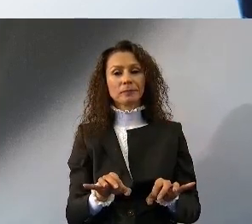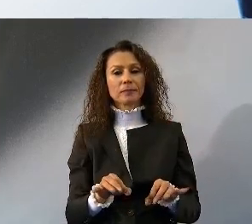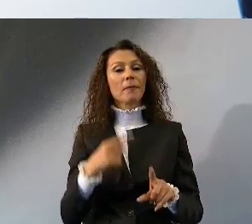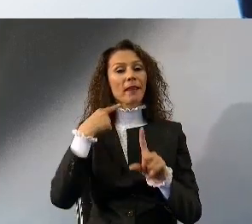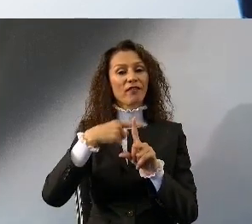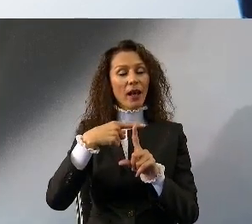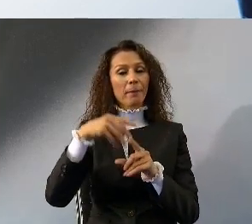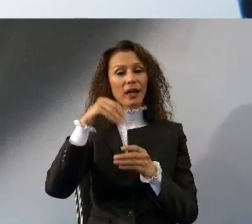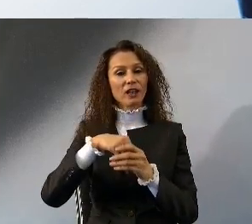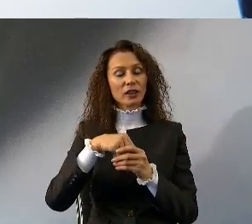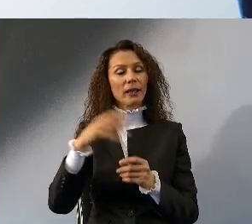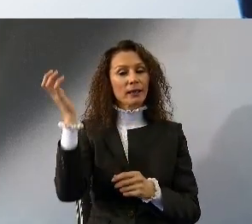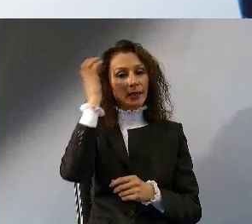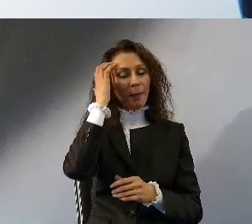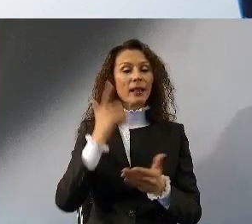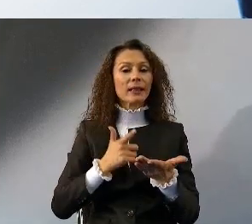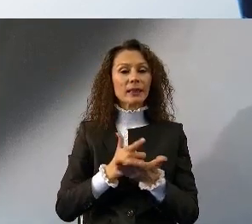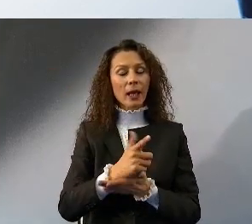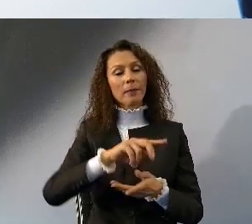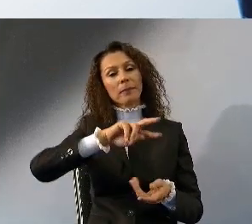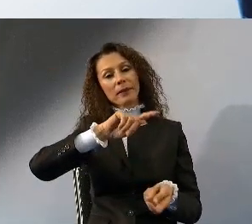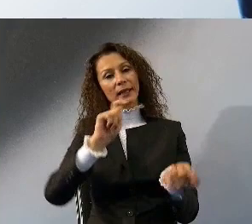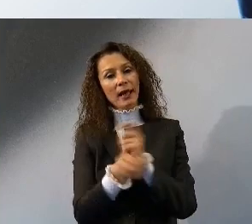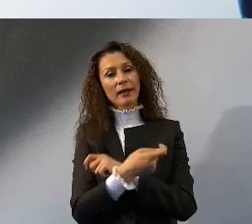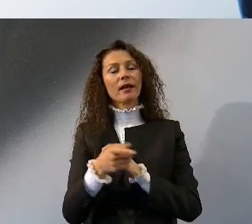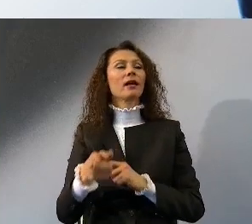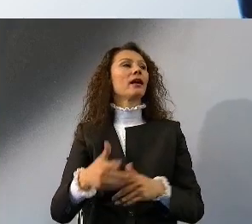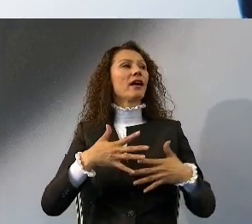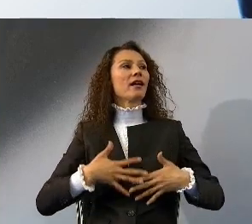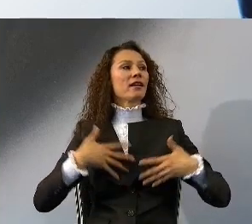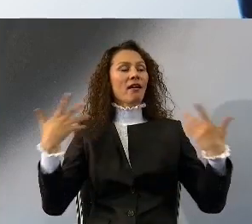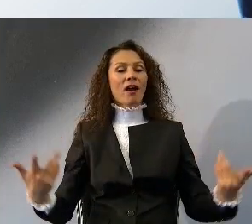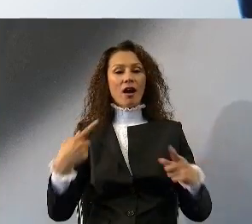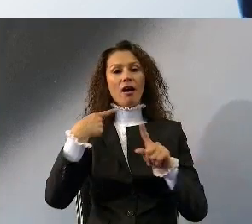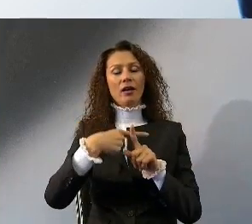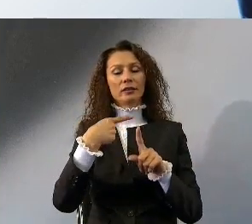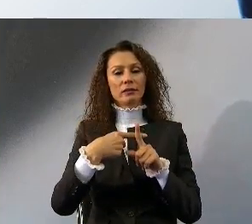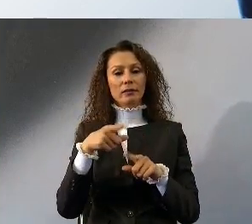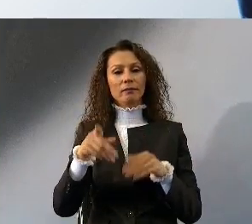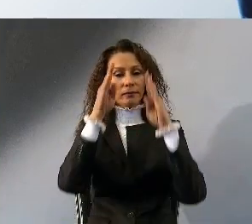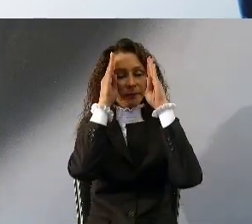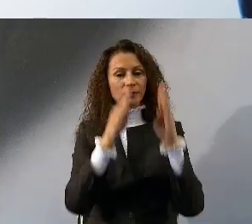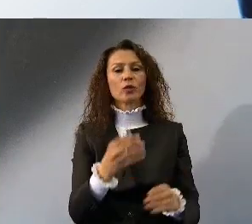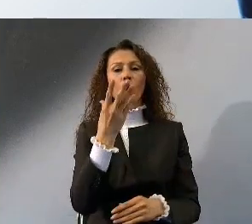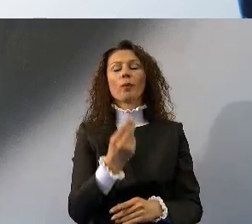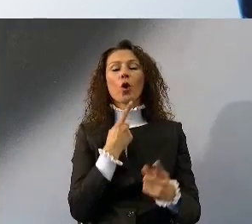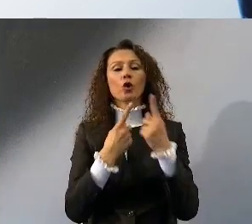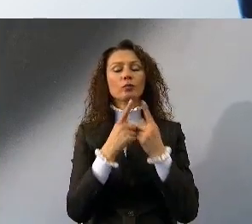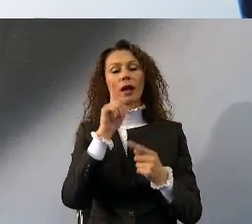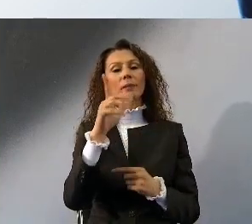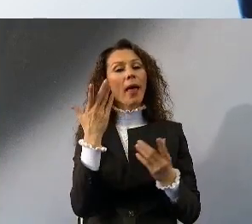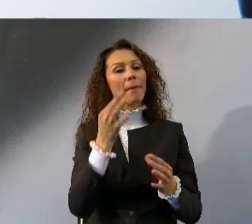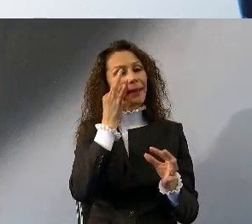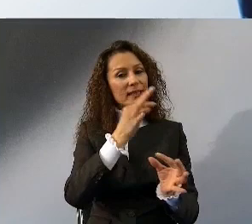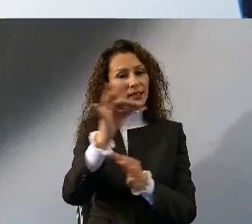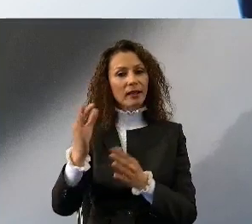verim artışı temelli tarım yerine refah artışı odaklı bir tarım konuşuyor olmamız lazım. Hem insanlar için,